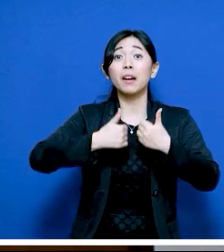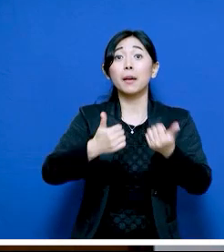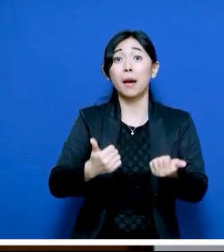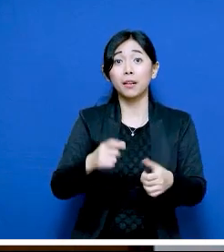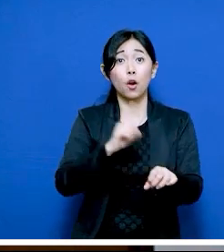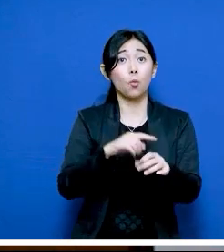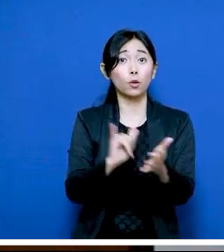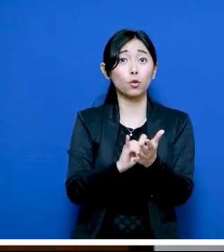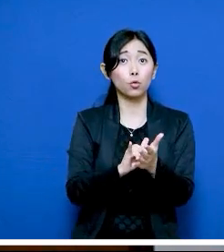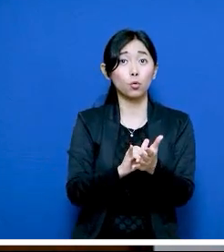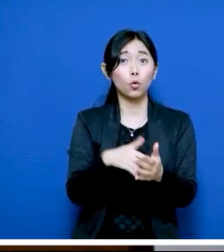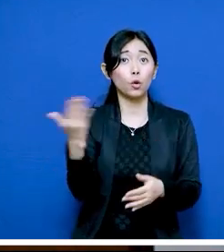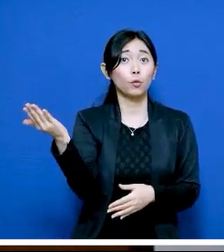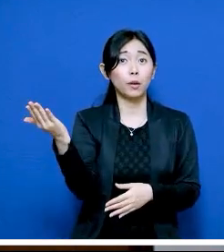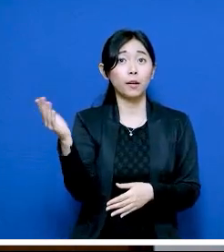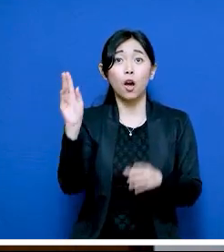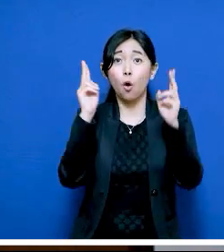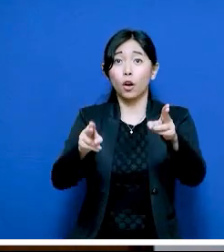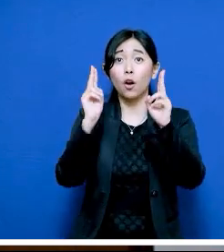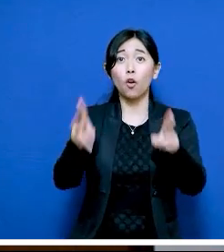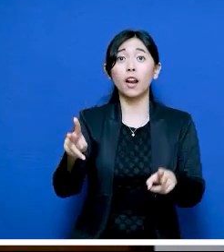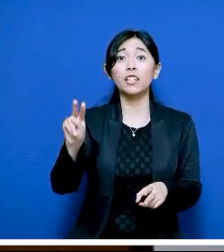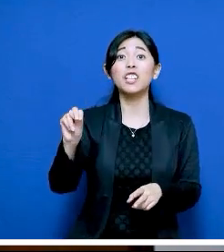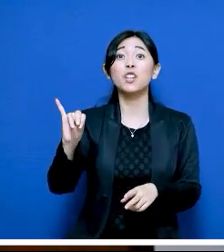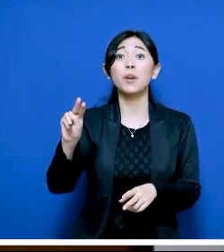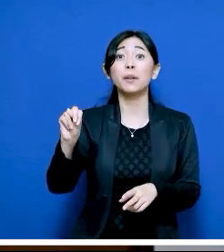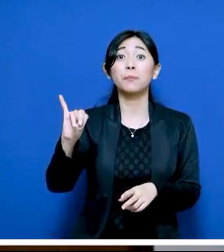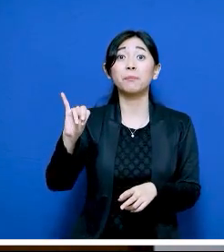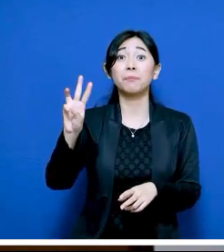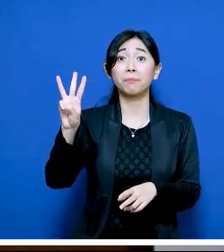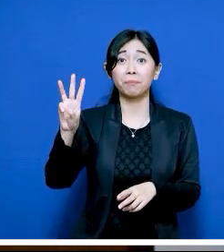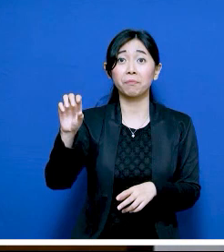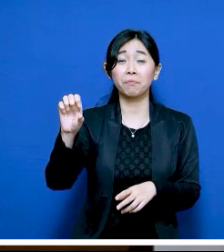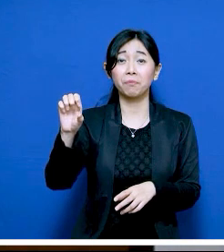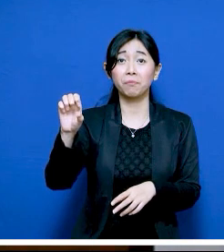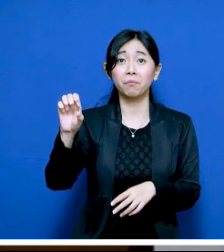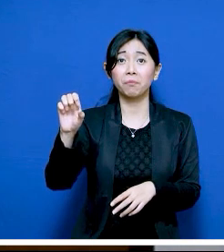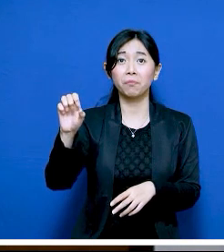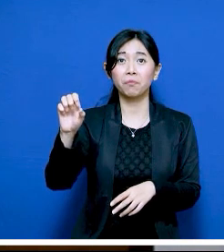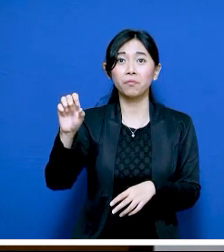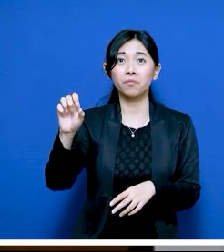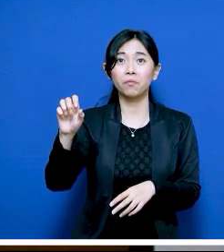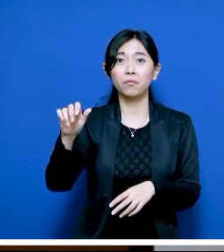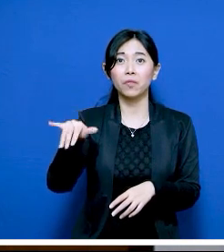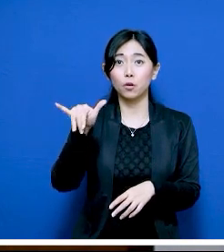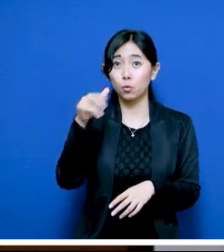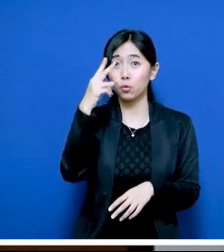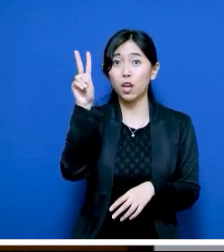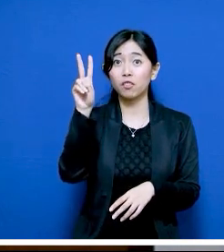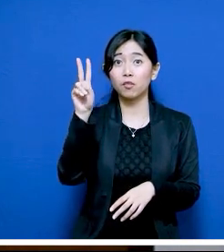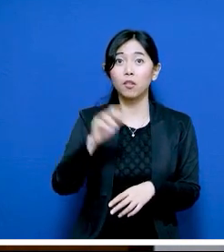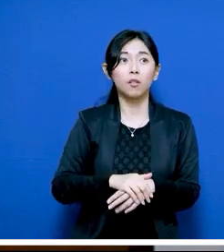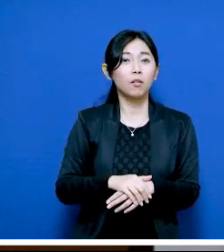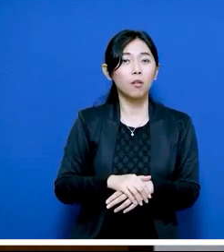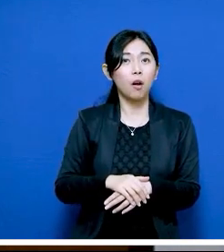itu reaksi yang didapat oleh Yunus melihat orang-orang di Niniwe langsung